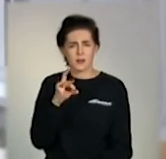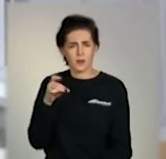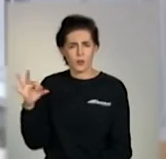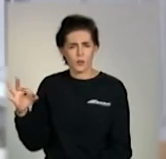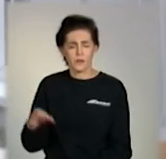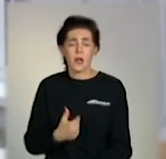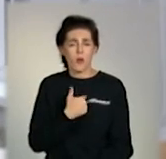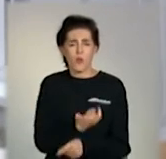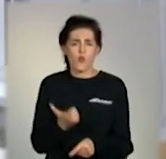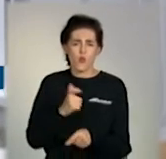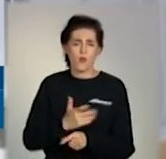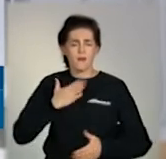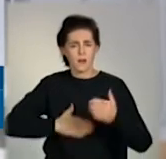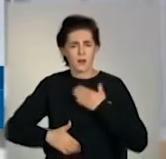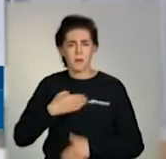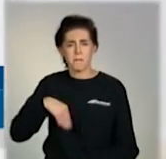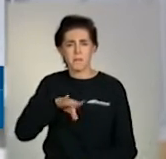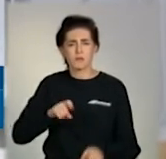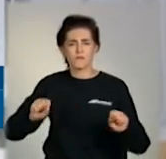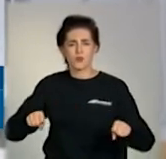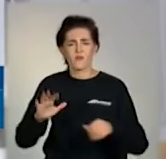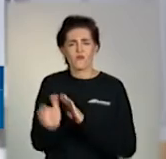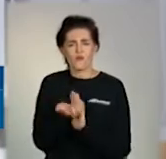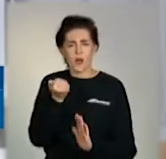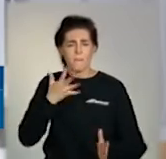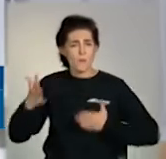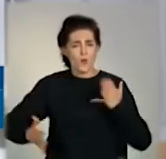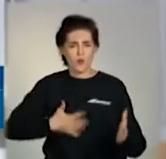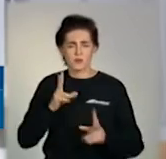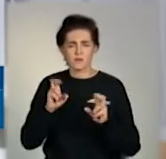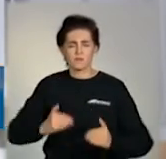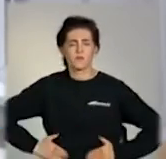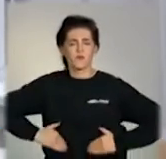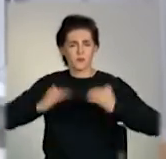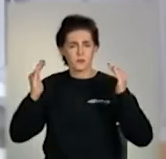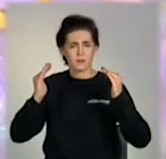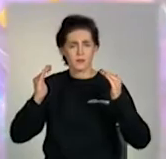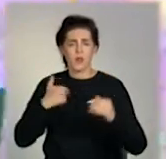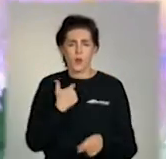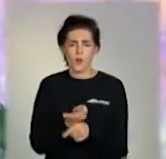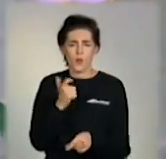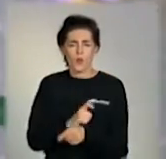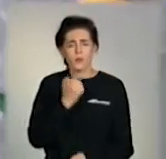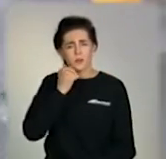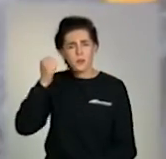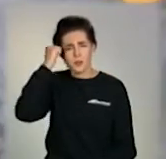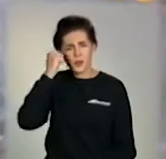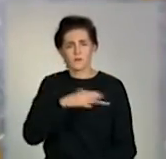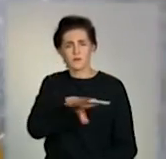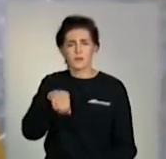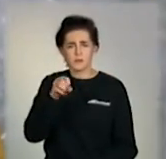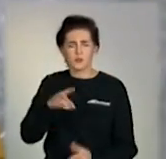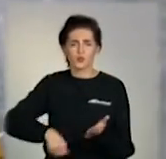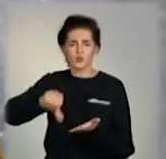дуже раді, що ми змогли виграти. Емоції дуже зашкалюють і ми дуже благодарні за участь,